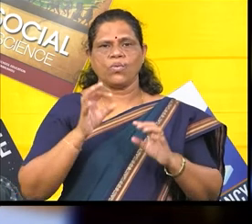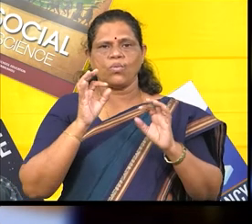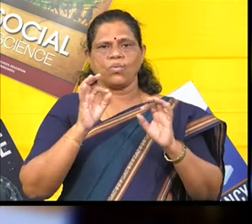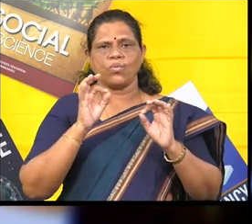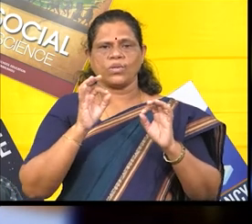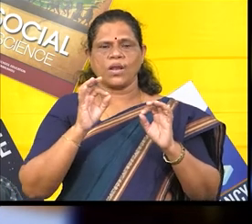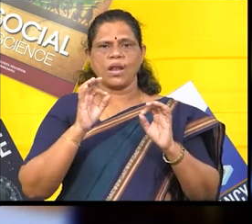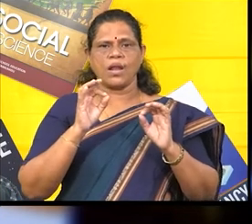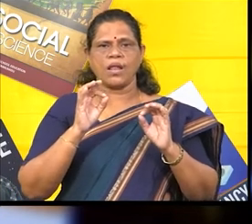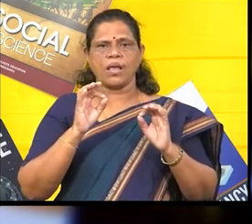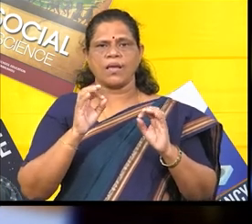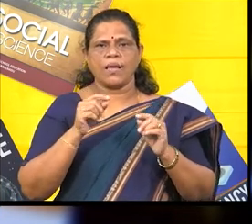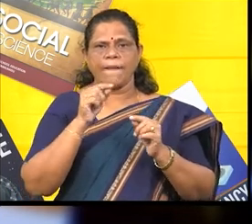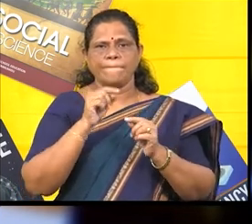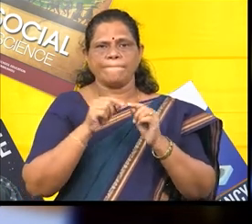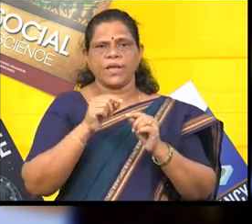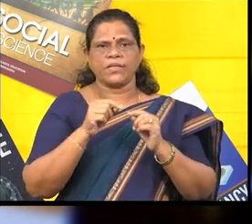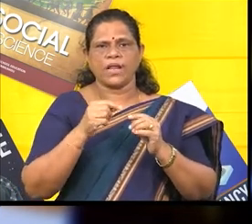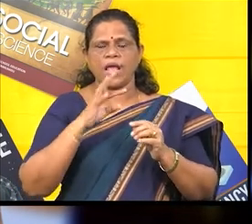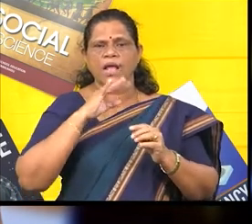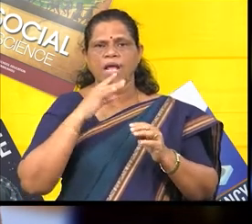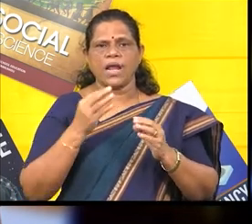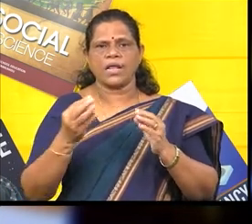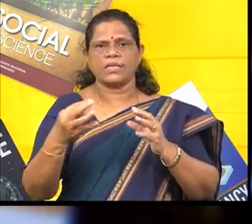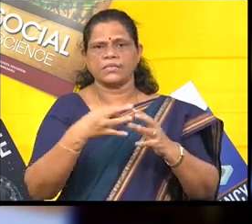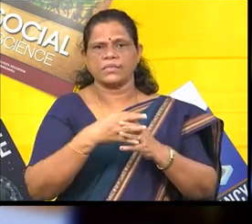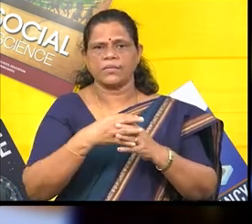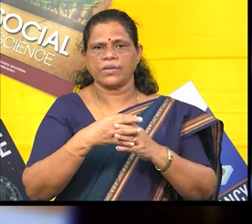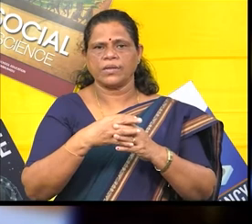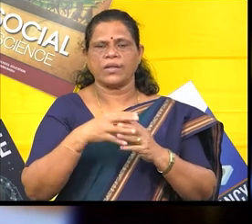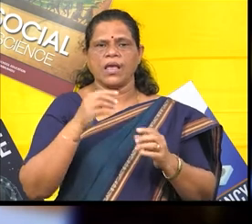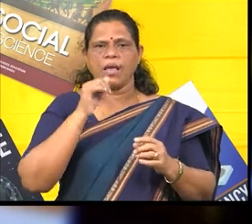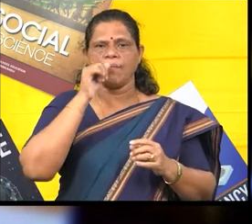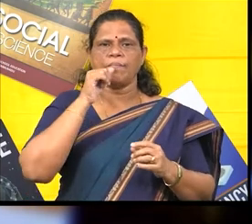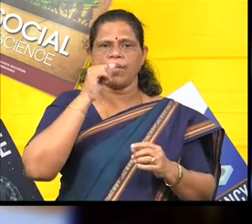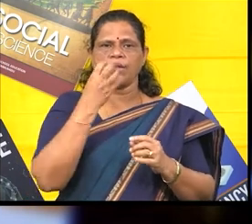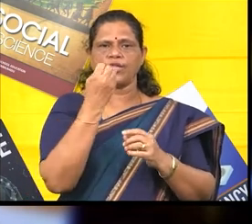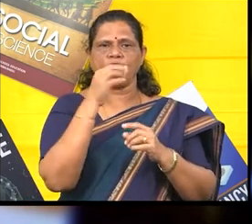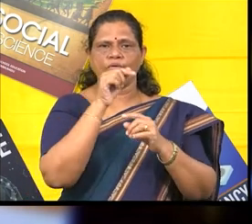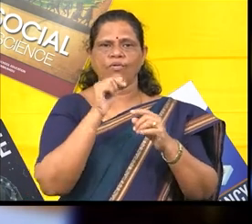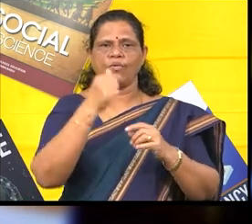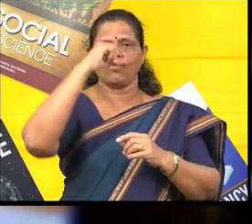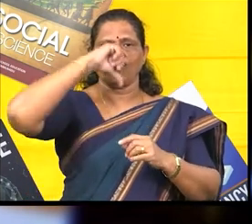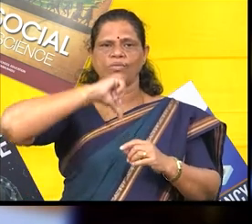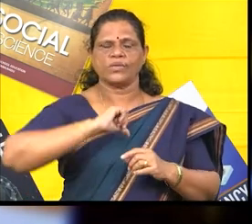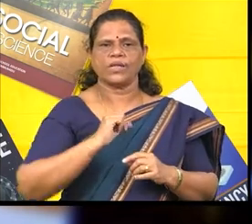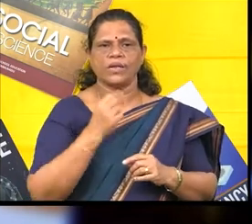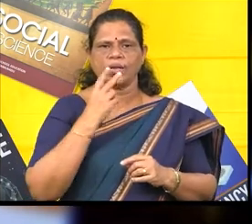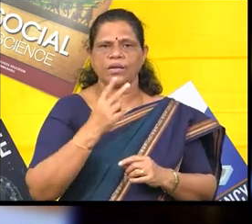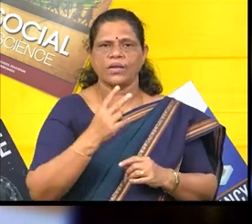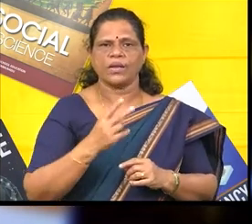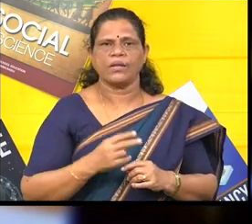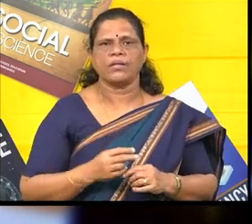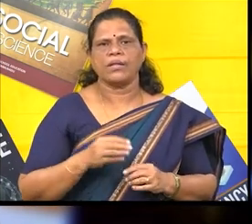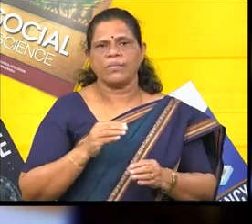ஒரிஜினலான மாதிரிகளை பயன்படுத்தி கலர் காம்பினேஷன் வச்சு நம்ம மருந்து அருந்தியதனுடைய அளவு எவ்வளோ மது அருந்திக்கிறாருங்கிறத கூட நம்ம